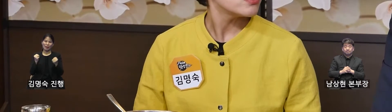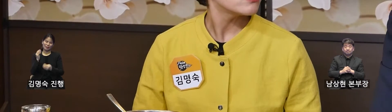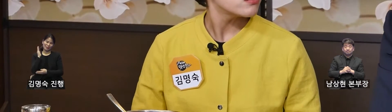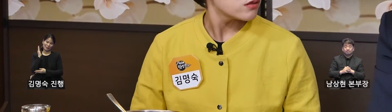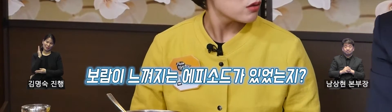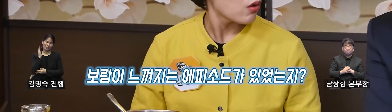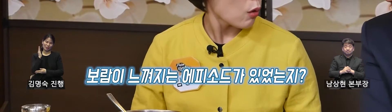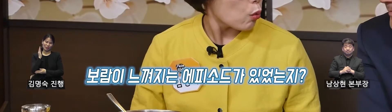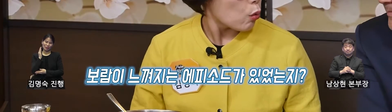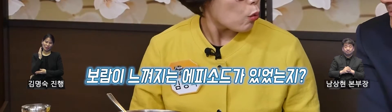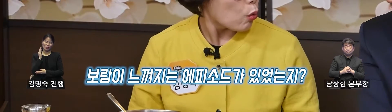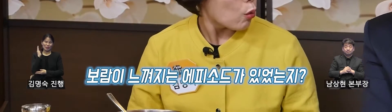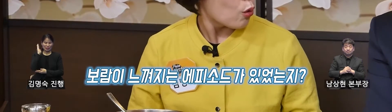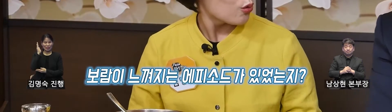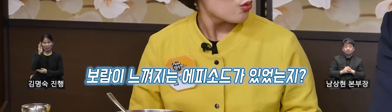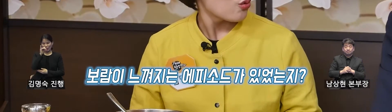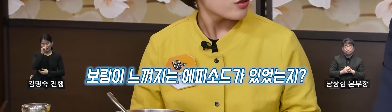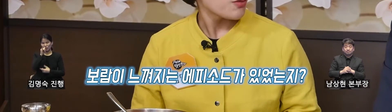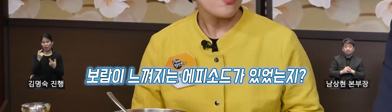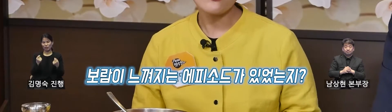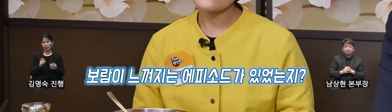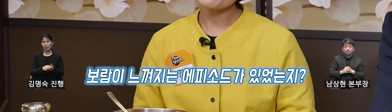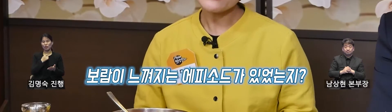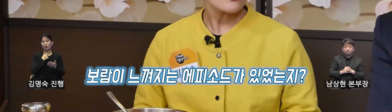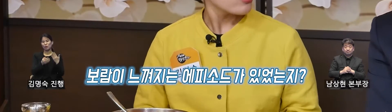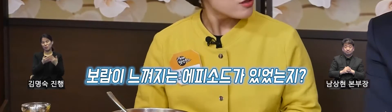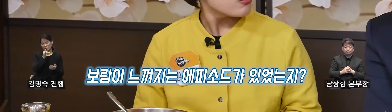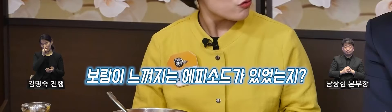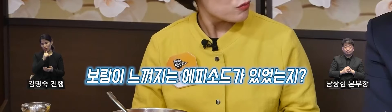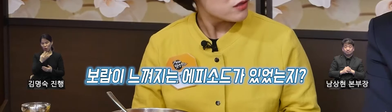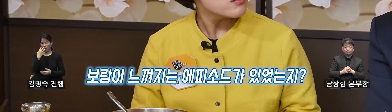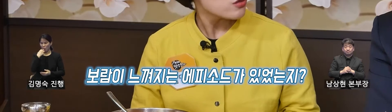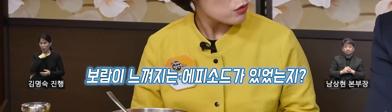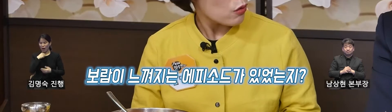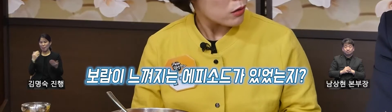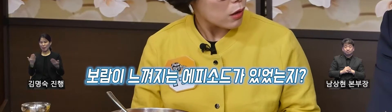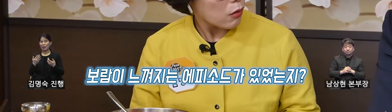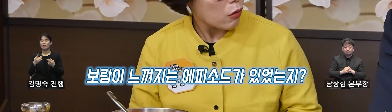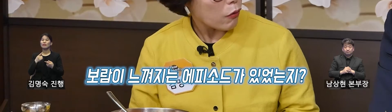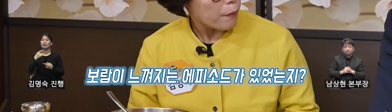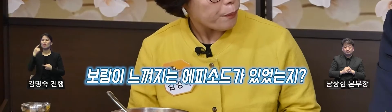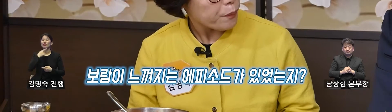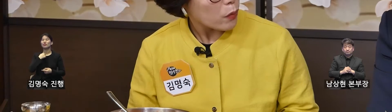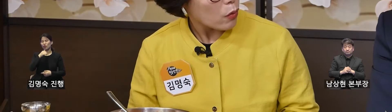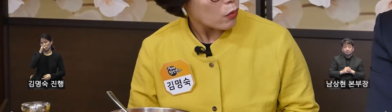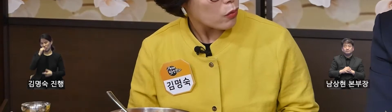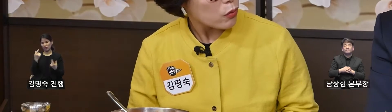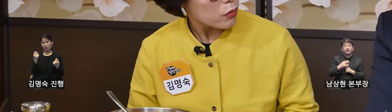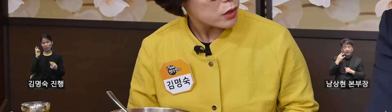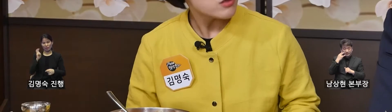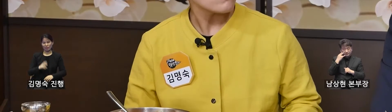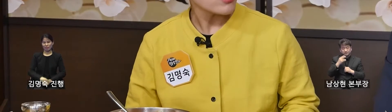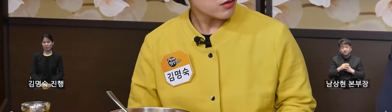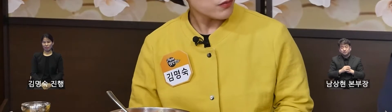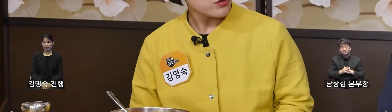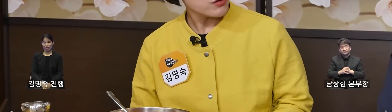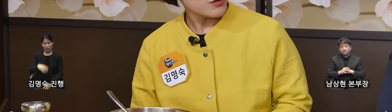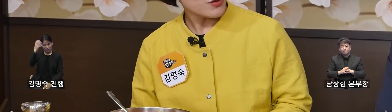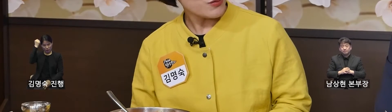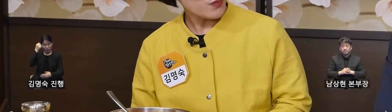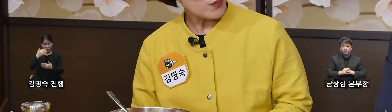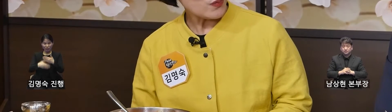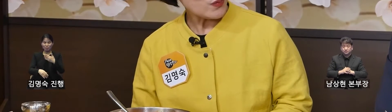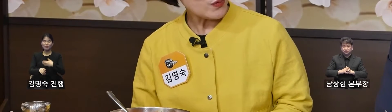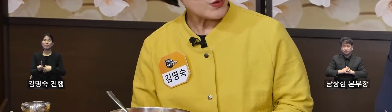에피소드도 있으실 것 같고 또 이렇게 보람됐던 일도 좀 있으셨을 것 같아요. 네. 기억에